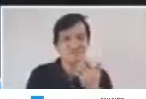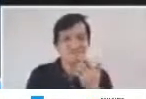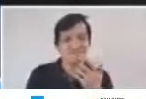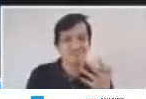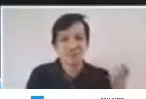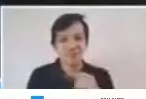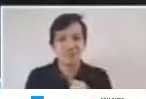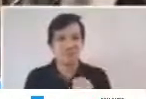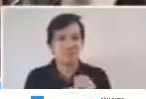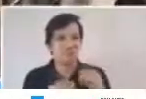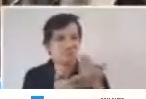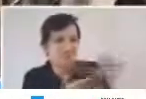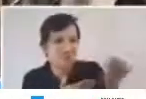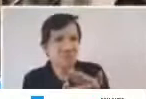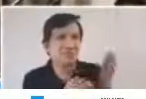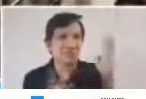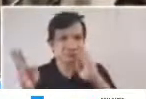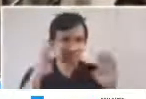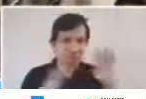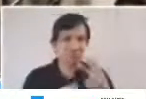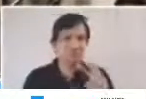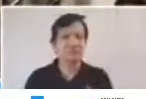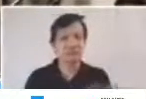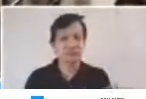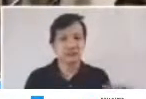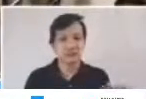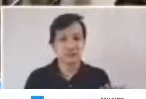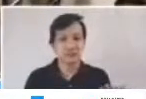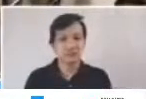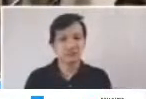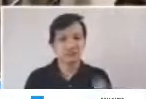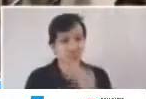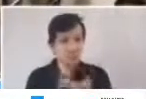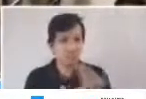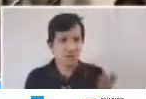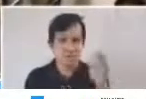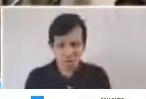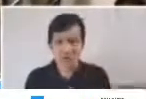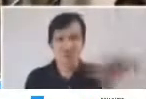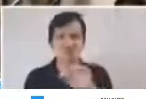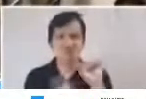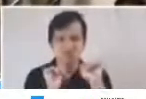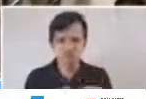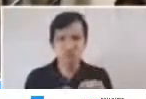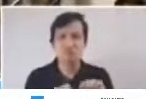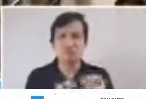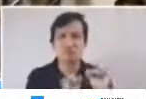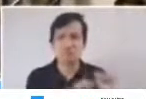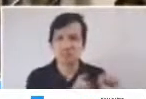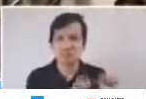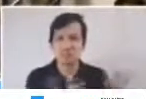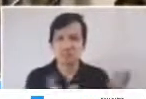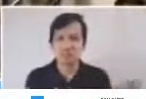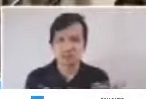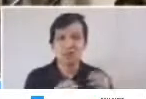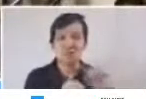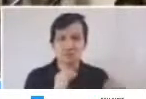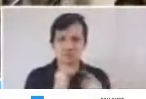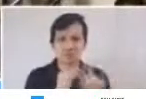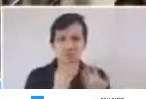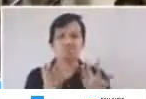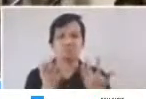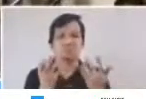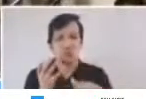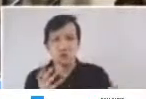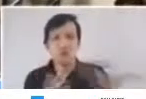from the oven, yung Memorandum Circular 20-29 natin. This is an amendment to the earlier